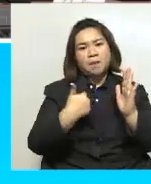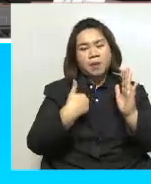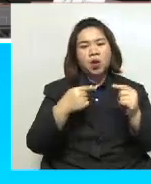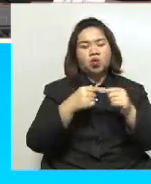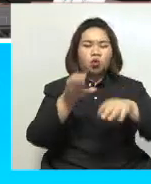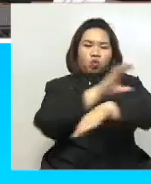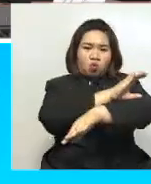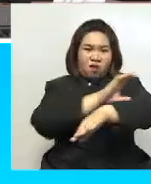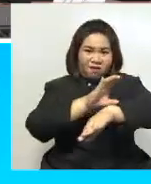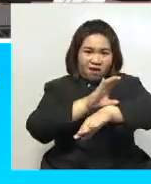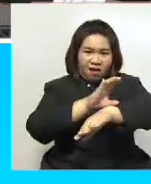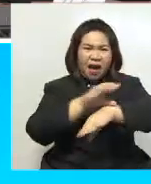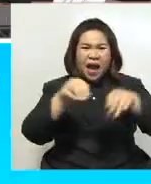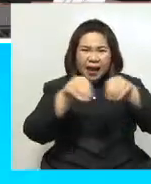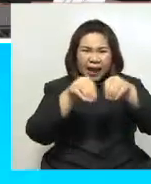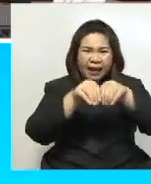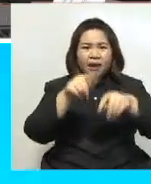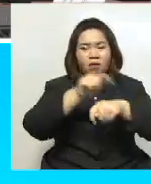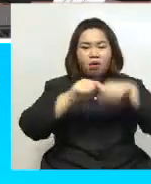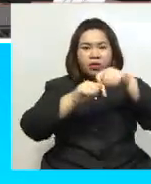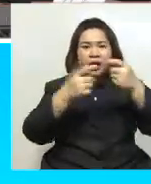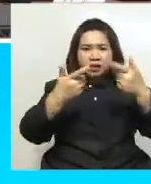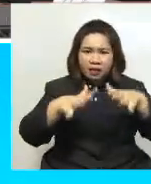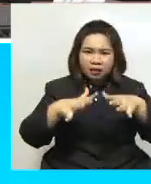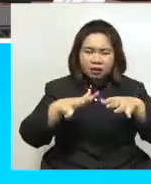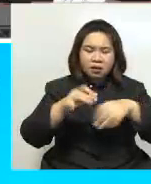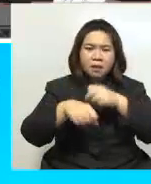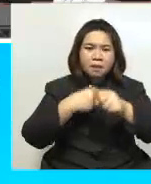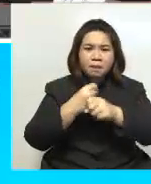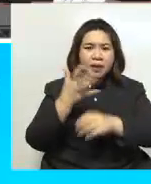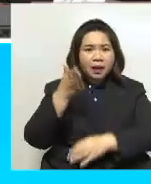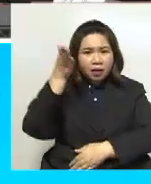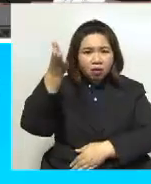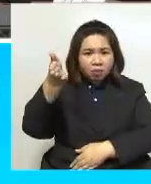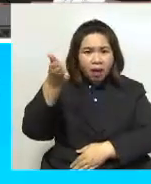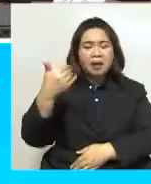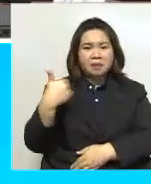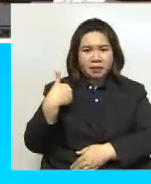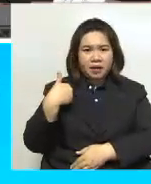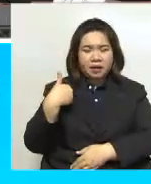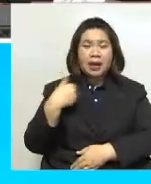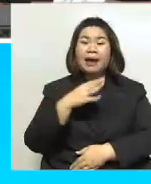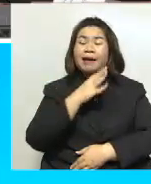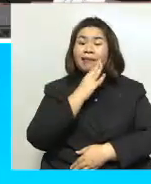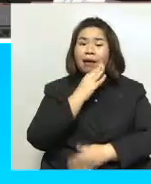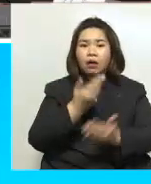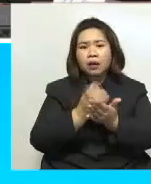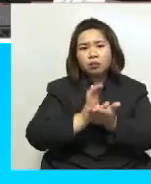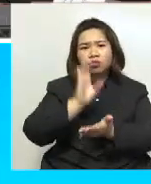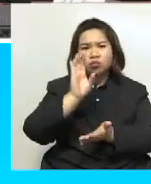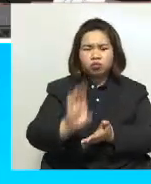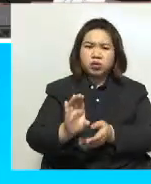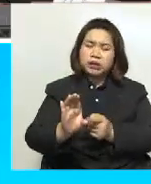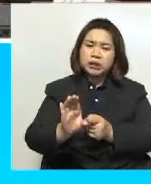ถไฟฟ้าที่จะทยอยเสร็จเนี่ยในปีนี้ถึง5ปีข้างหน้าเนี่ยเป็นจำนวนมากเขาบอกว่าถ้าเขาลงทุนไปแล้วแล้